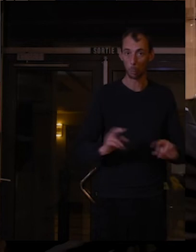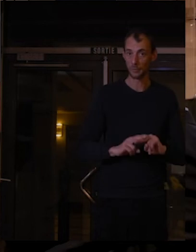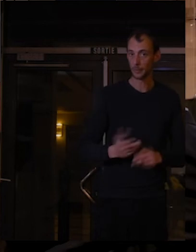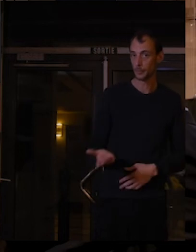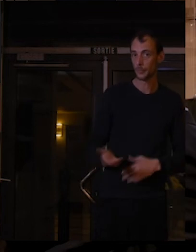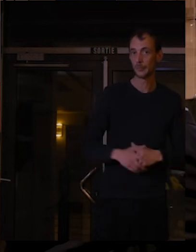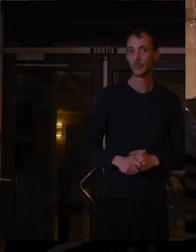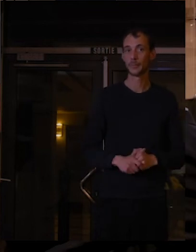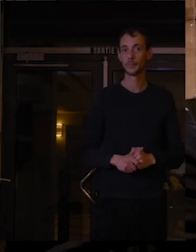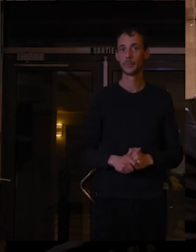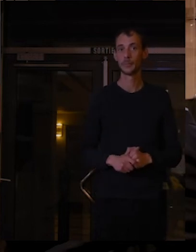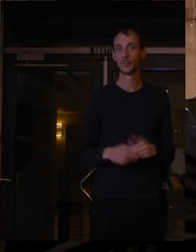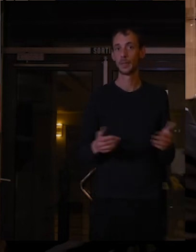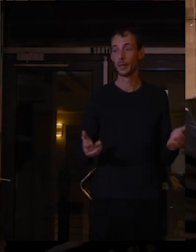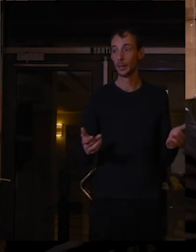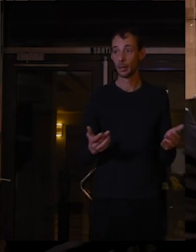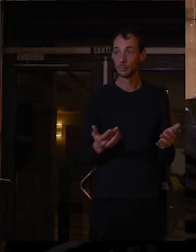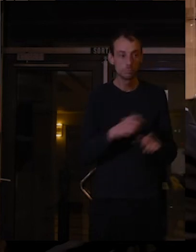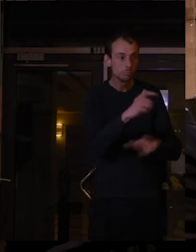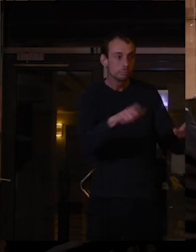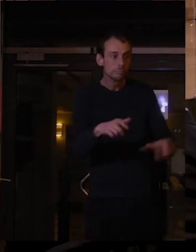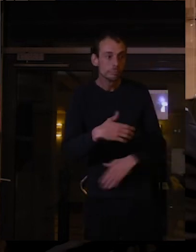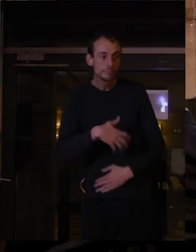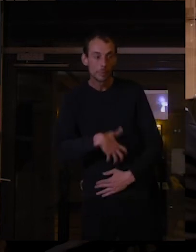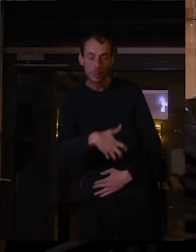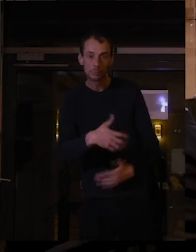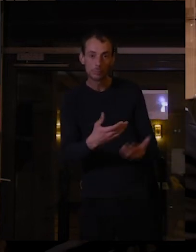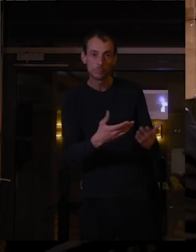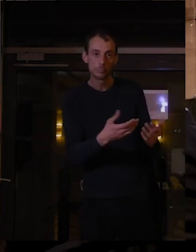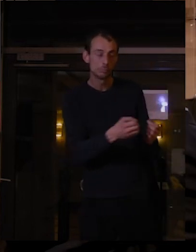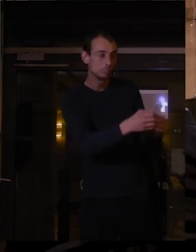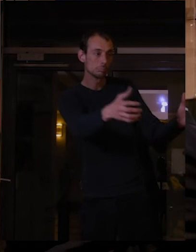beaucoup de femmes enceintes n'ont pas forcément